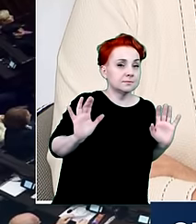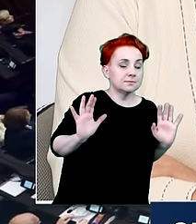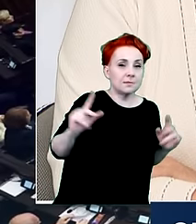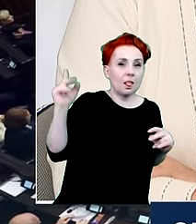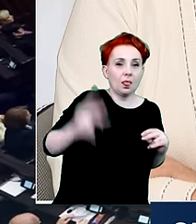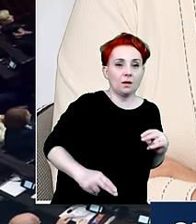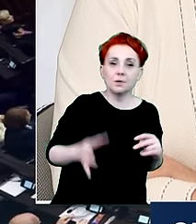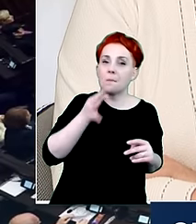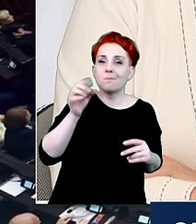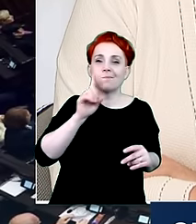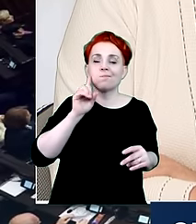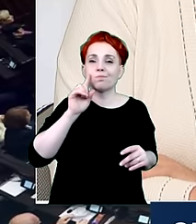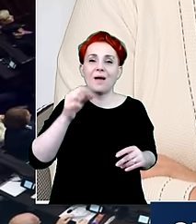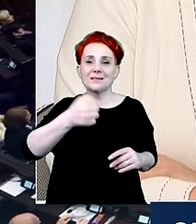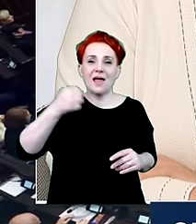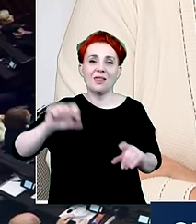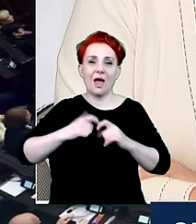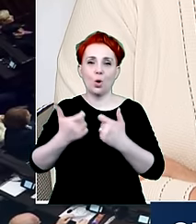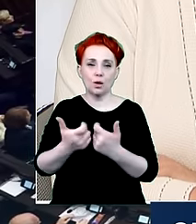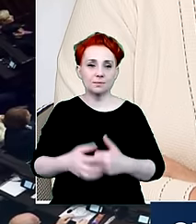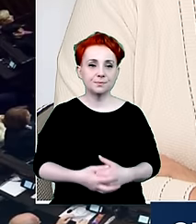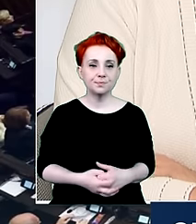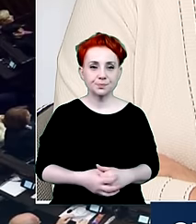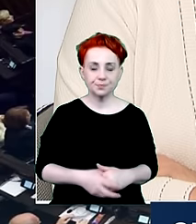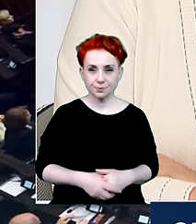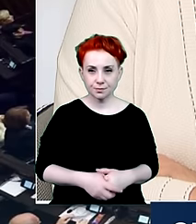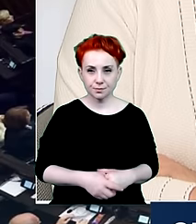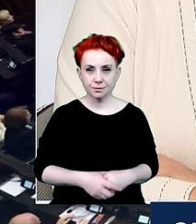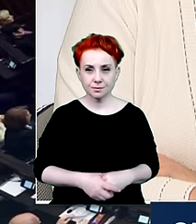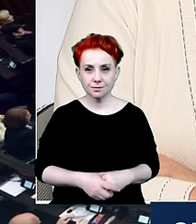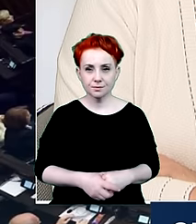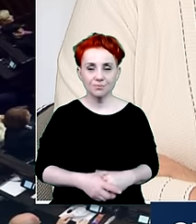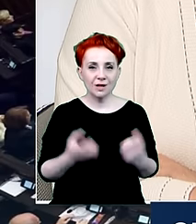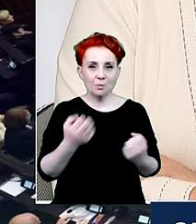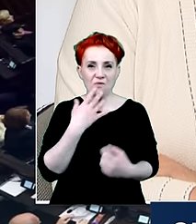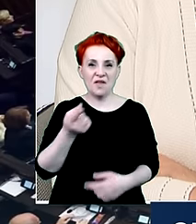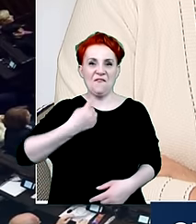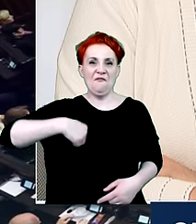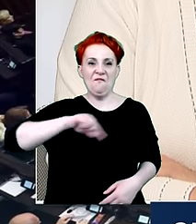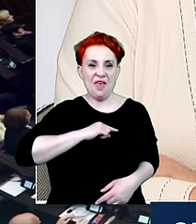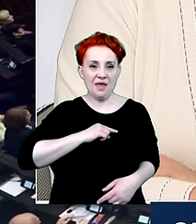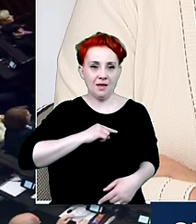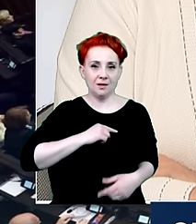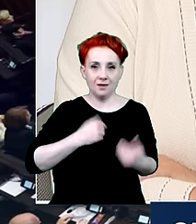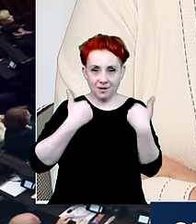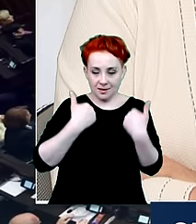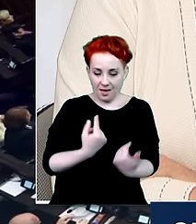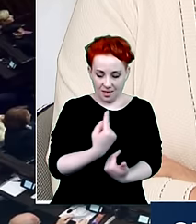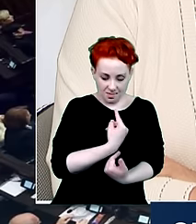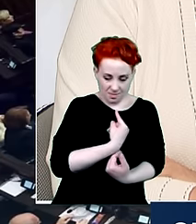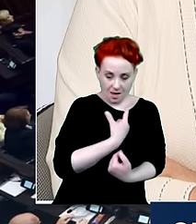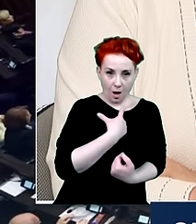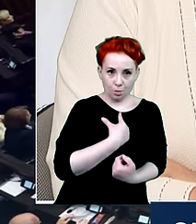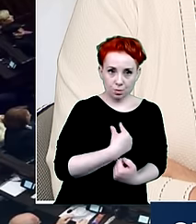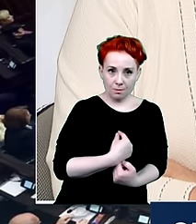do pana senatora. Znaczy, trudno do mnie się dotrzeć w formie wy, bo ja generalnie, tak powiedziałem, senatorem. No. I też wczoraj